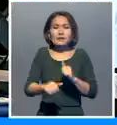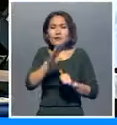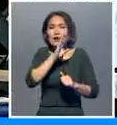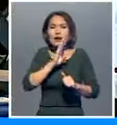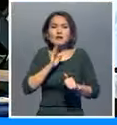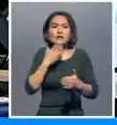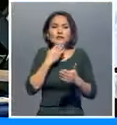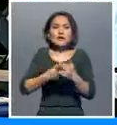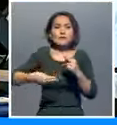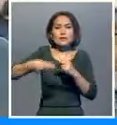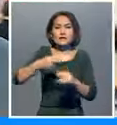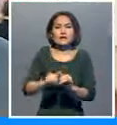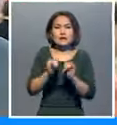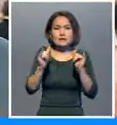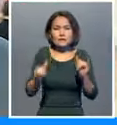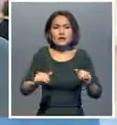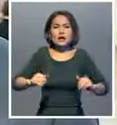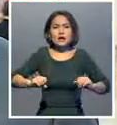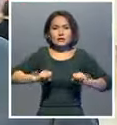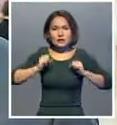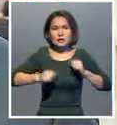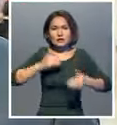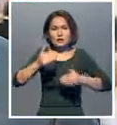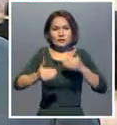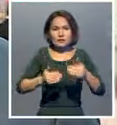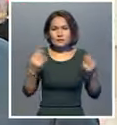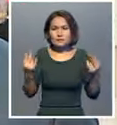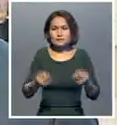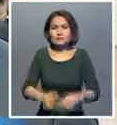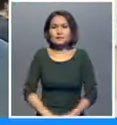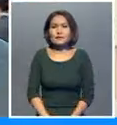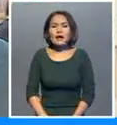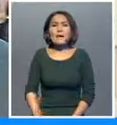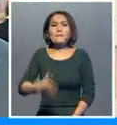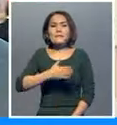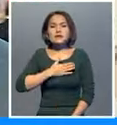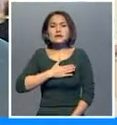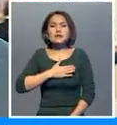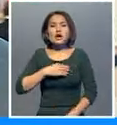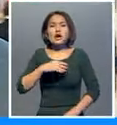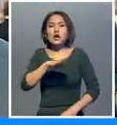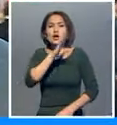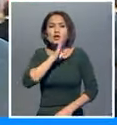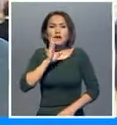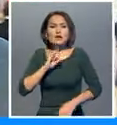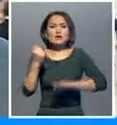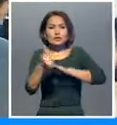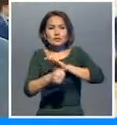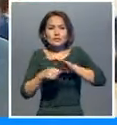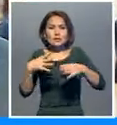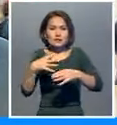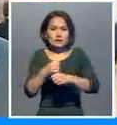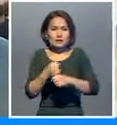сеп болмақ. Ең бірінші жоба бұл әйел жұмыссыз болу керек. Жұмыссыз әйелдерді қолдаймыз, себебі екіншіден ол бизнес жобасы